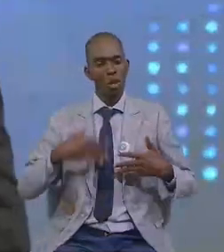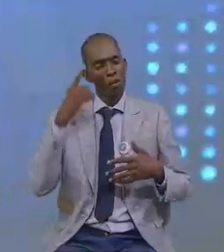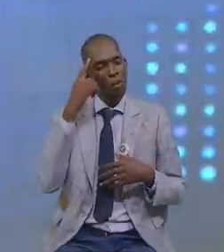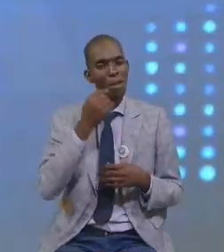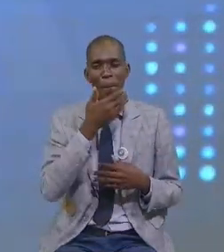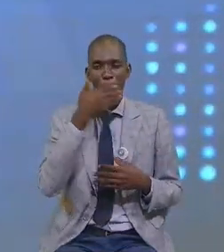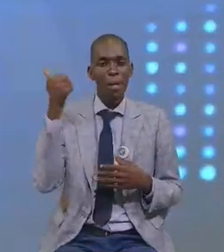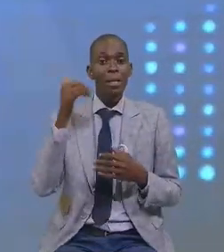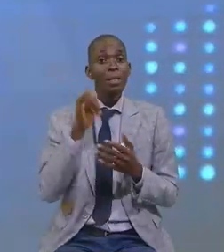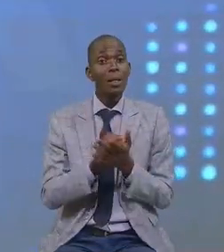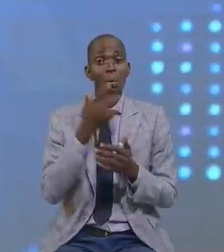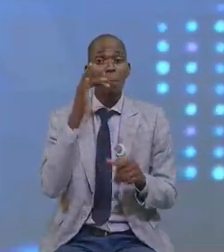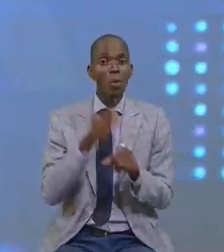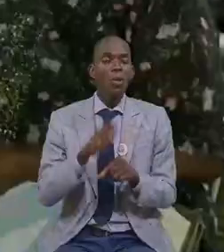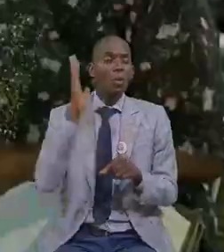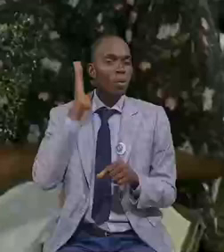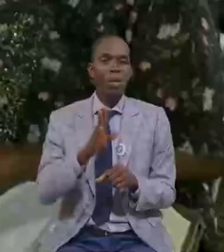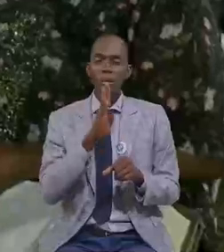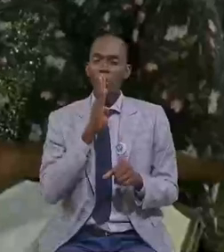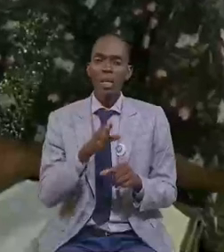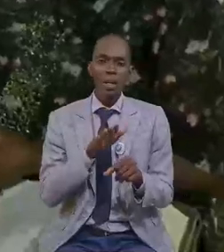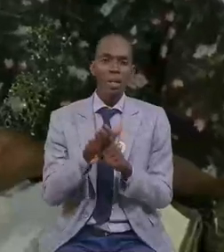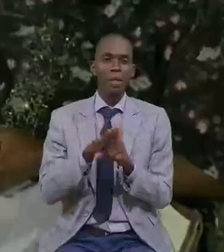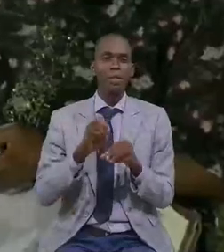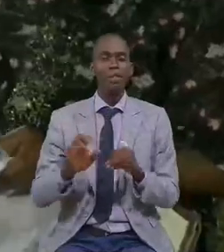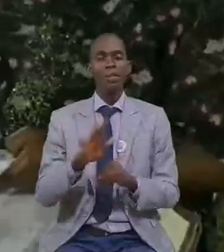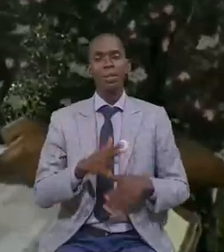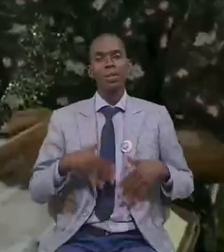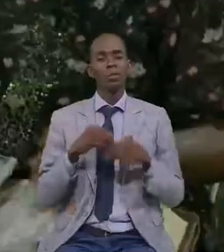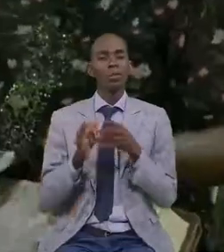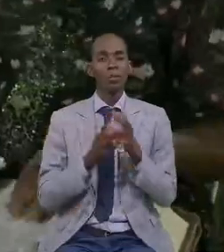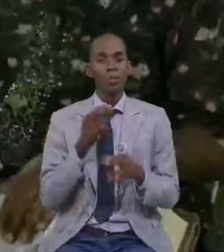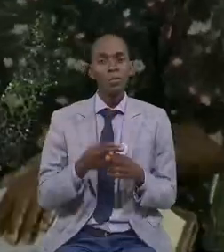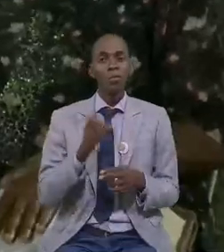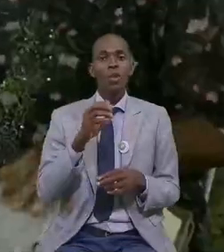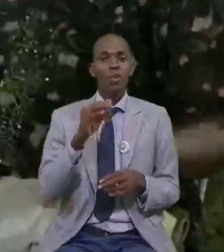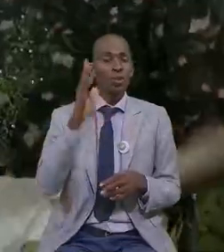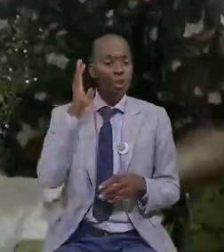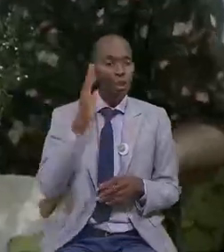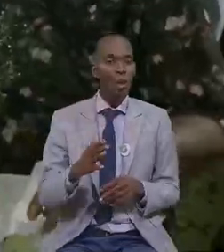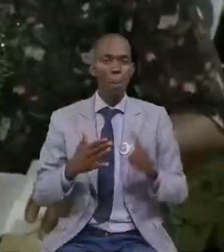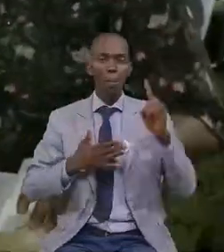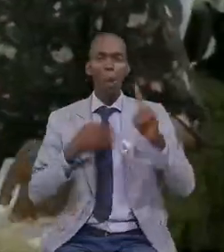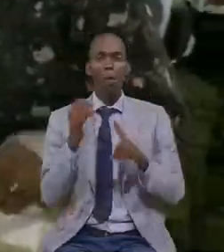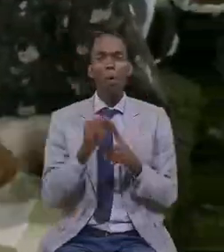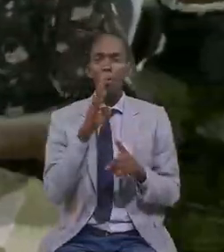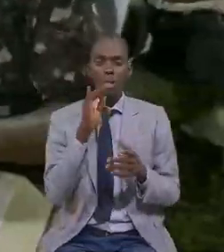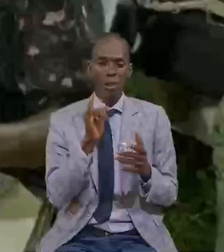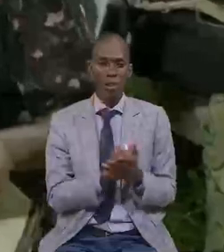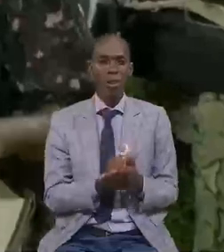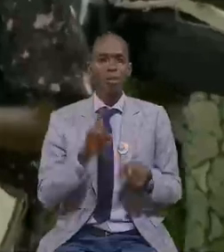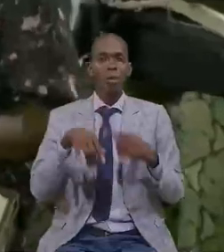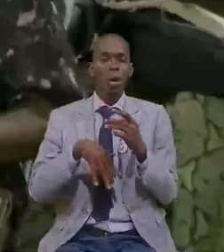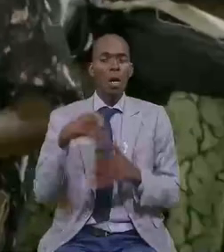meilleur, cette promesse sera accomplie ce jour. Ainsi en est-il de ma parole, qui sort de ma